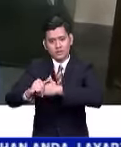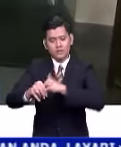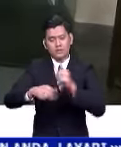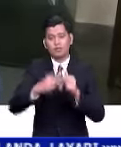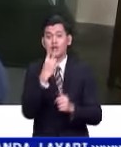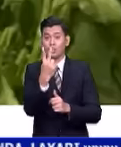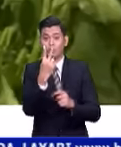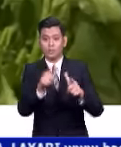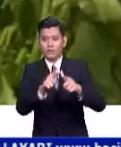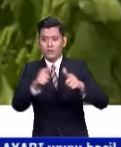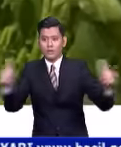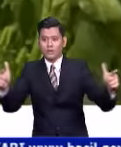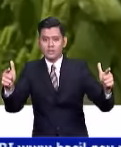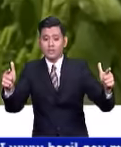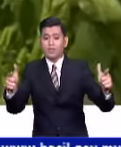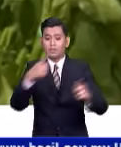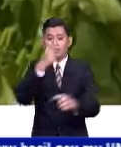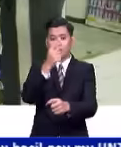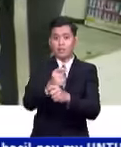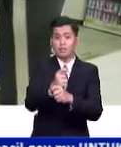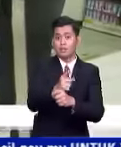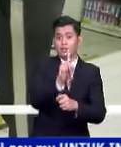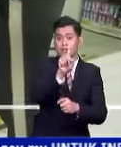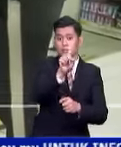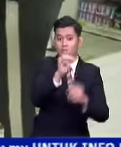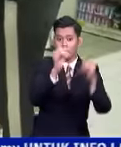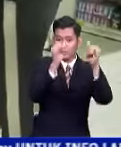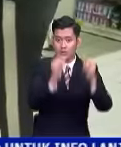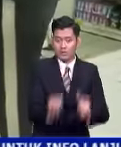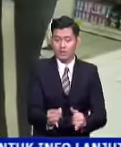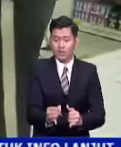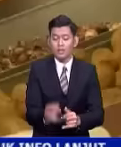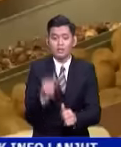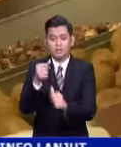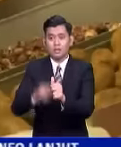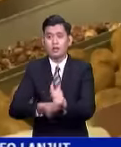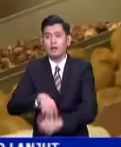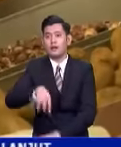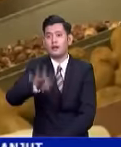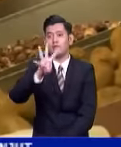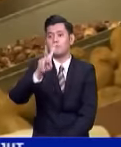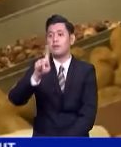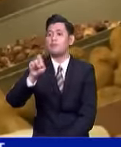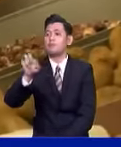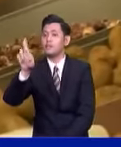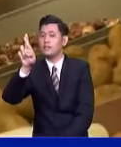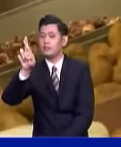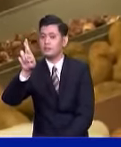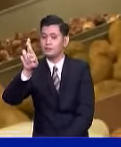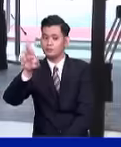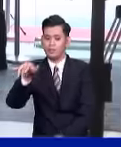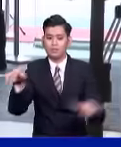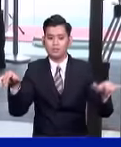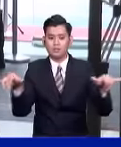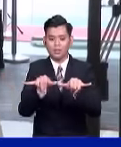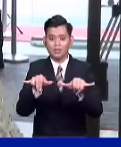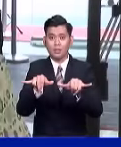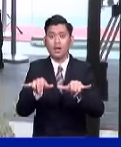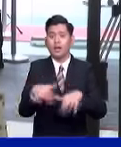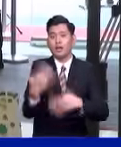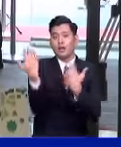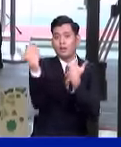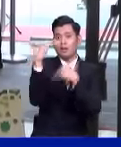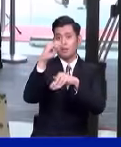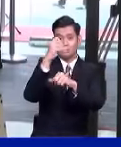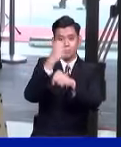premis perniagaan dengan penetapan satu individu bagi setiap 4 meter persegi. Had kapasiti pekerja